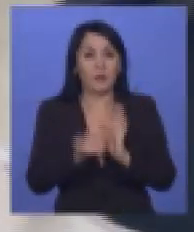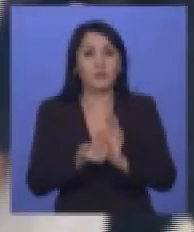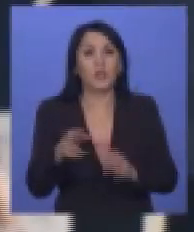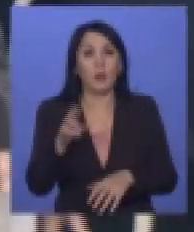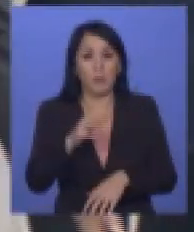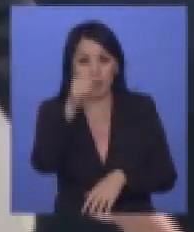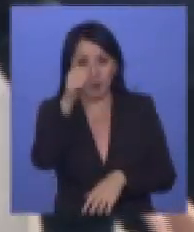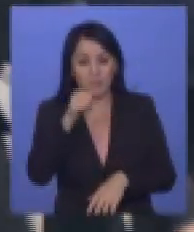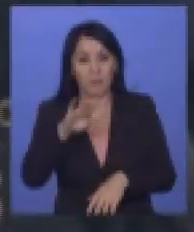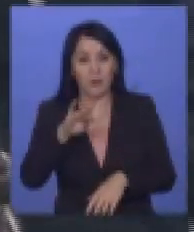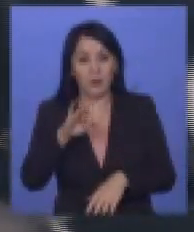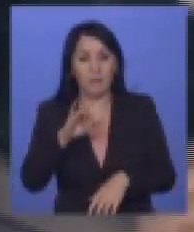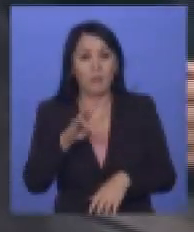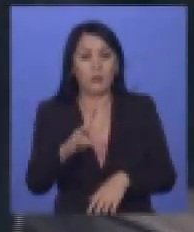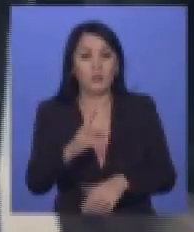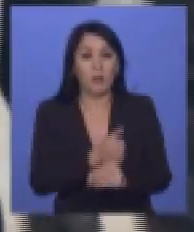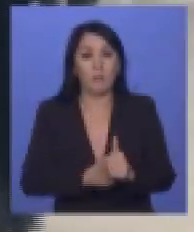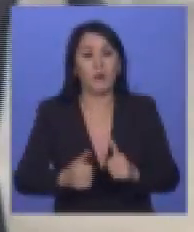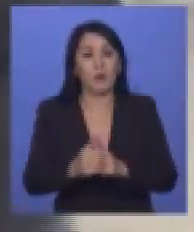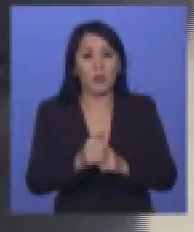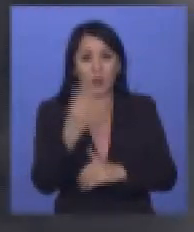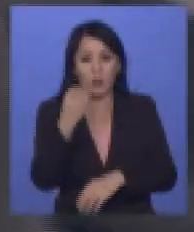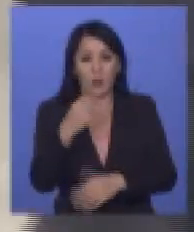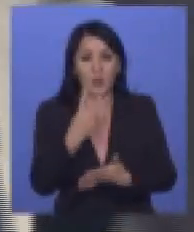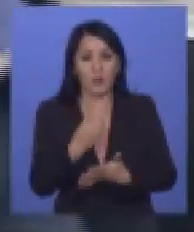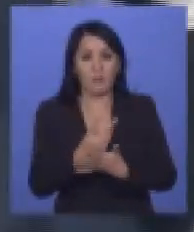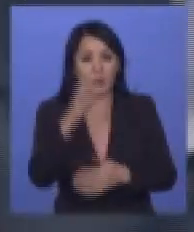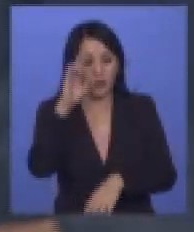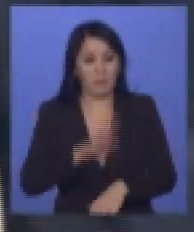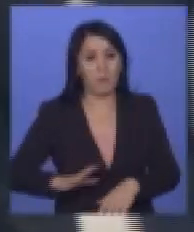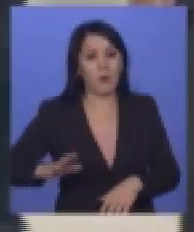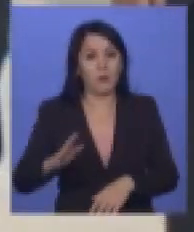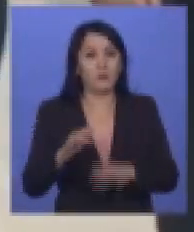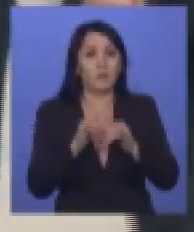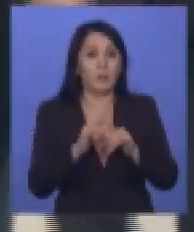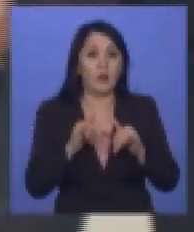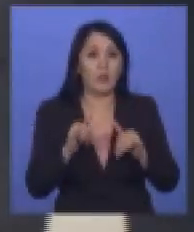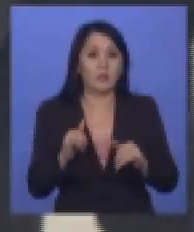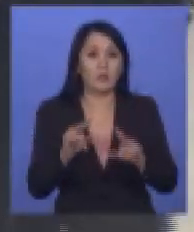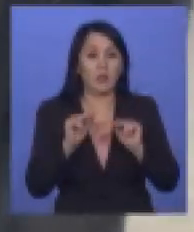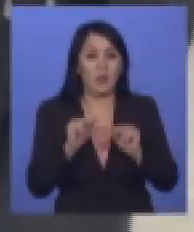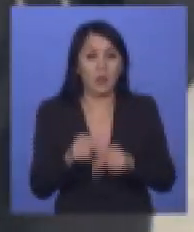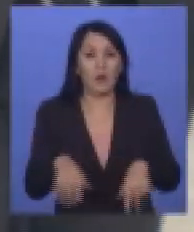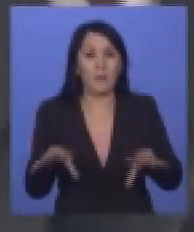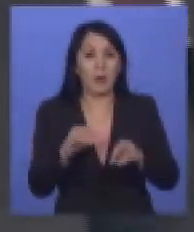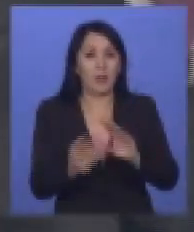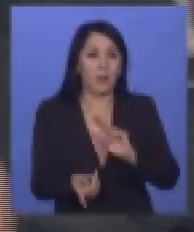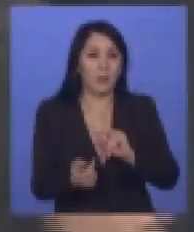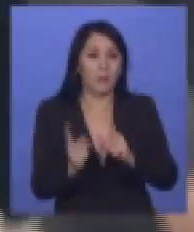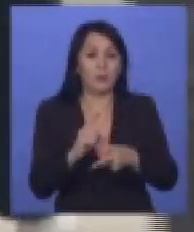оқиғасы кезінде Қасым Жомарт Тоқаевтың нағыз көшбасшылық қабілетін көрдік. Ел үшін батыл қадамдар жасады. Бұл шындық. Барлық реформалар